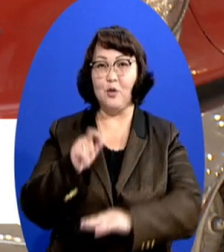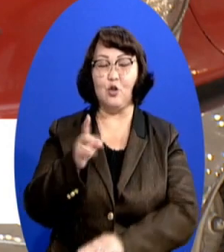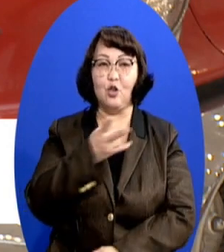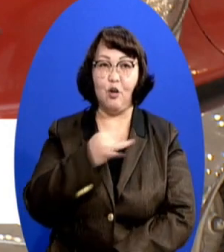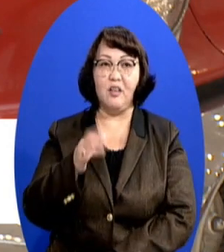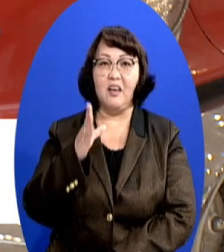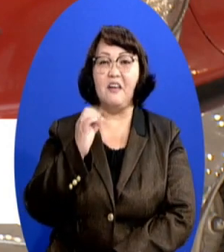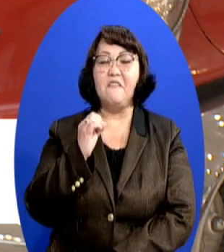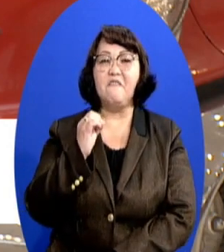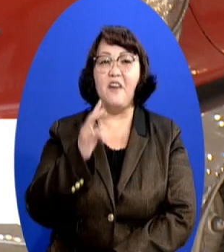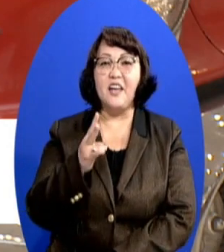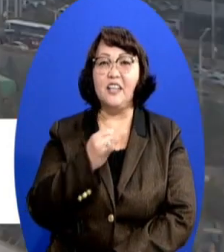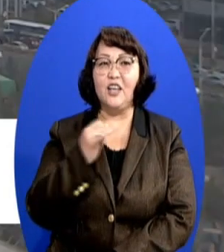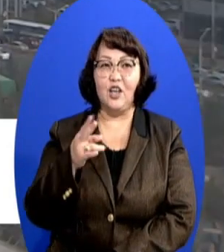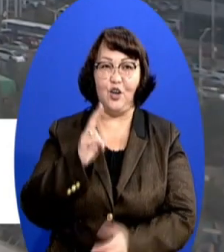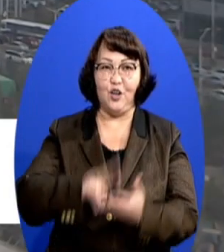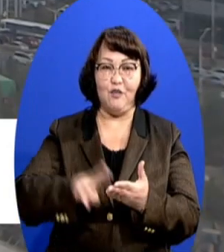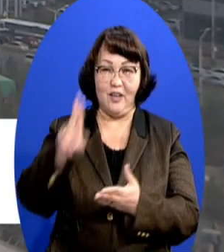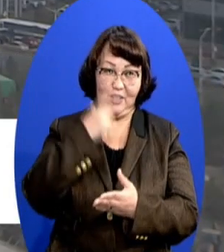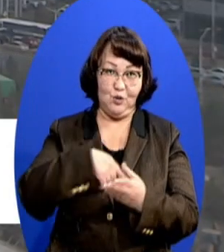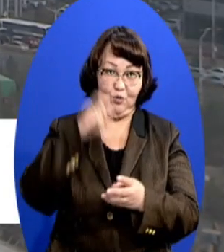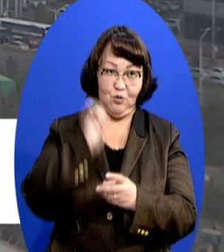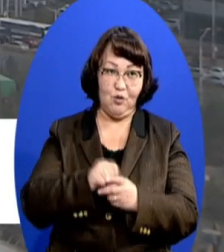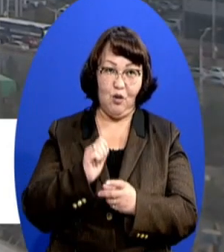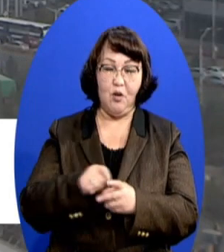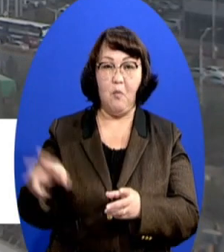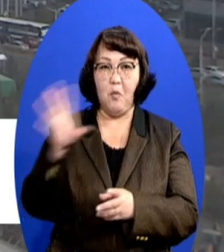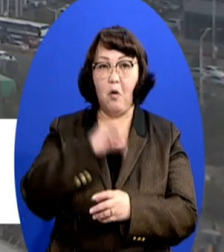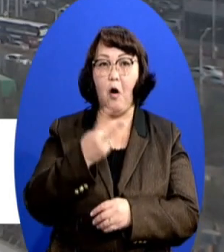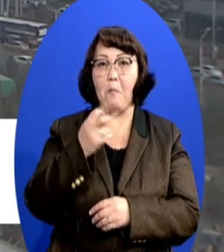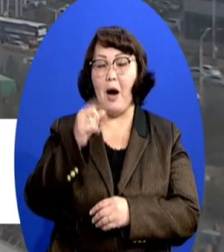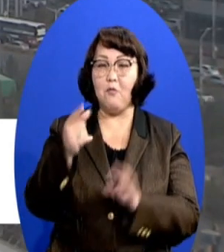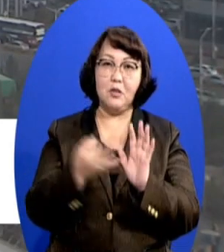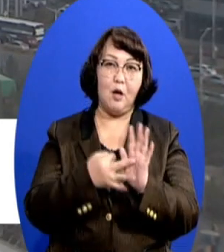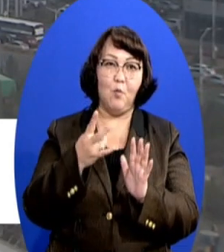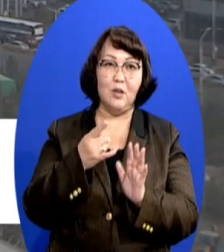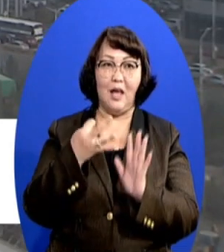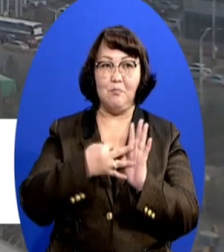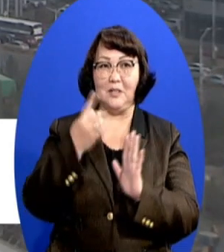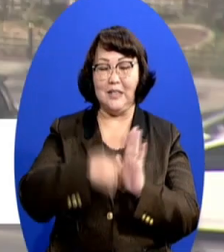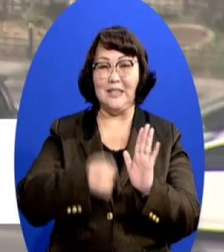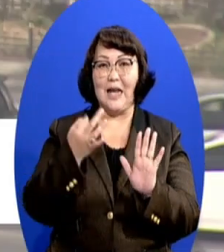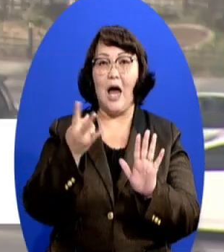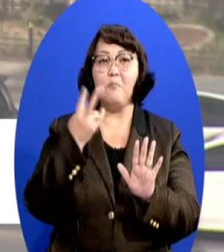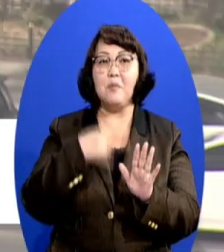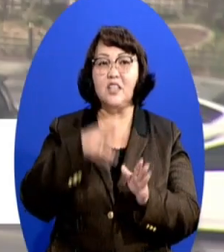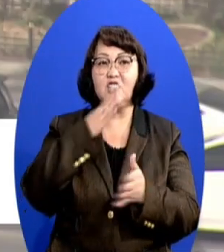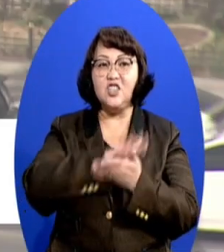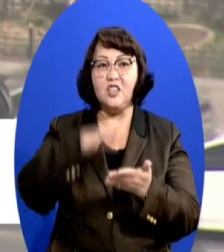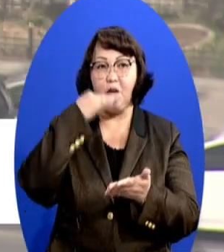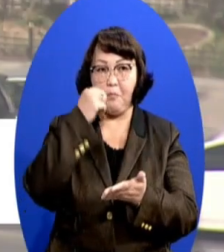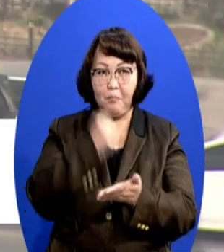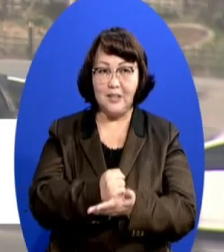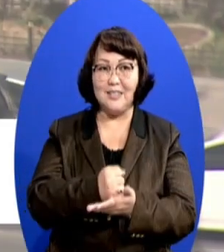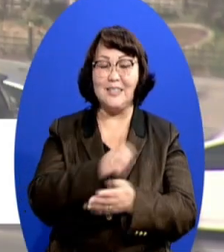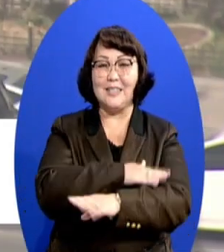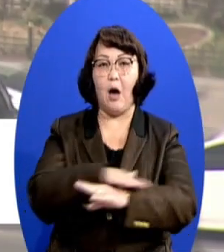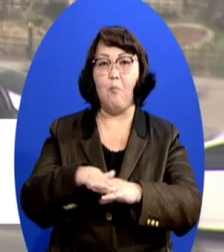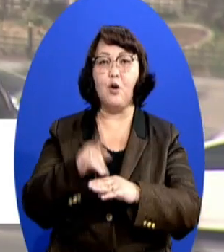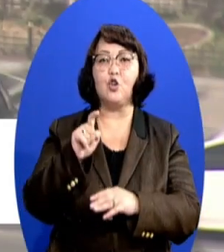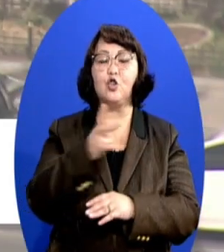Венийн конвенцэд нэгдэн орсон. Одоо бид 2018 оны 8 дугаар сарын 8-ны өдөр шинчилэн батлагдсан замын хөдөлгөөний дүрмийг дагаж мөрдөж байна.